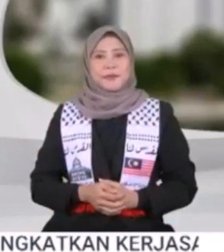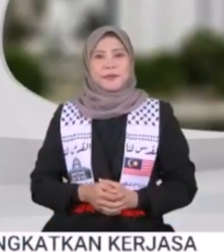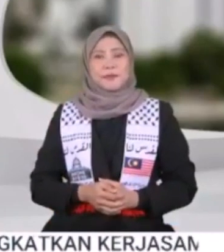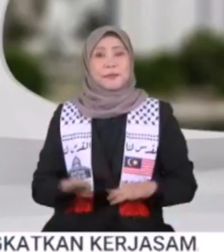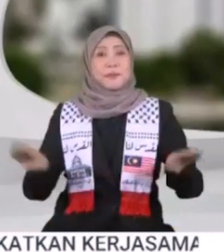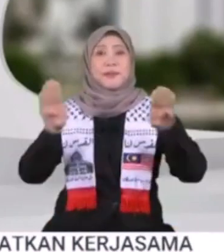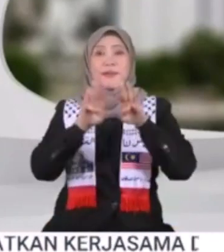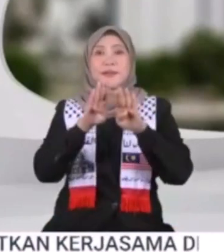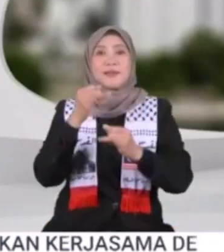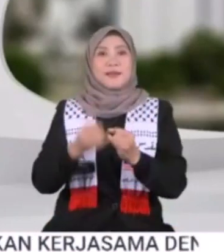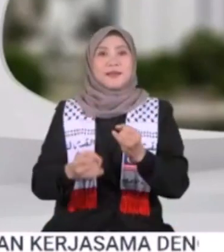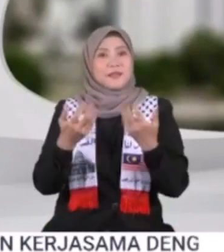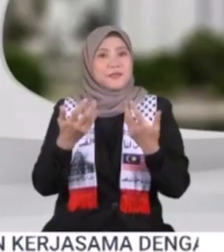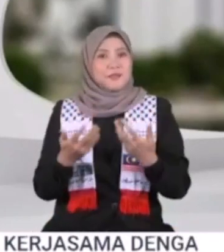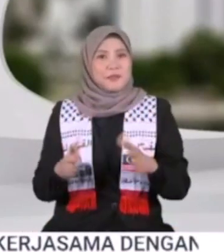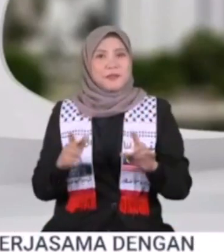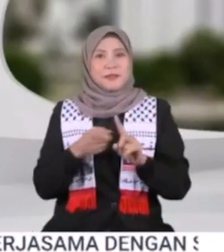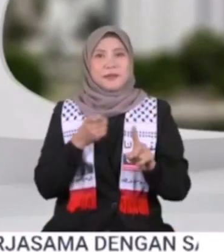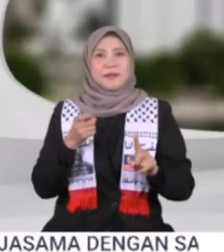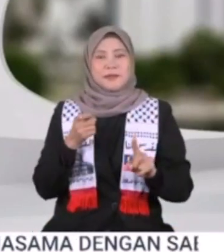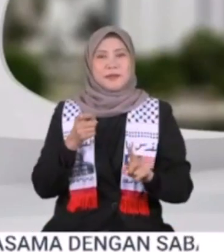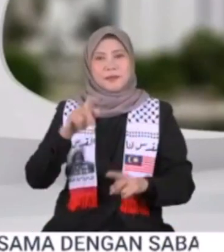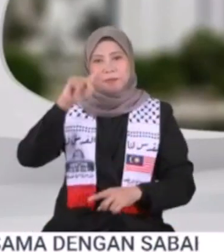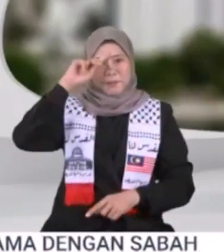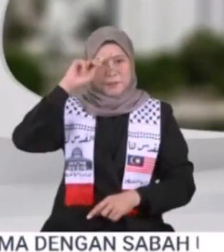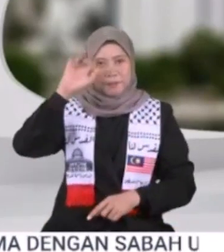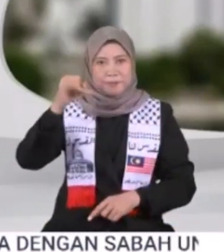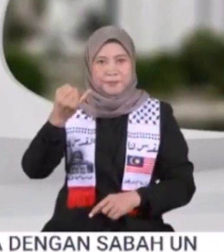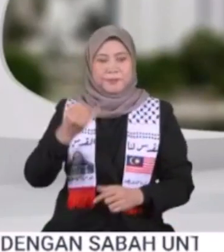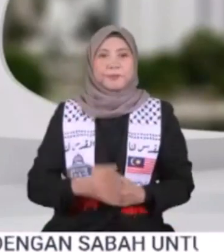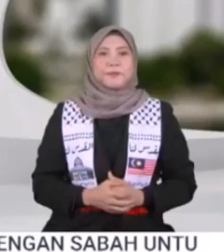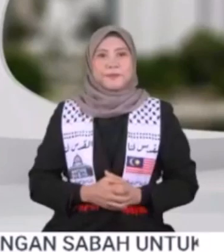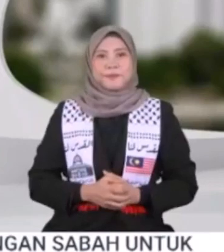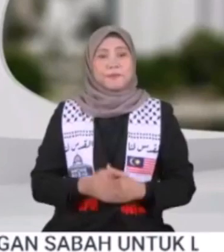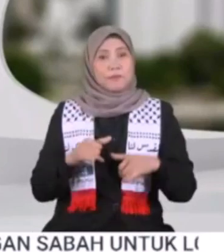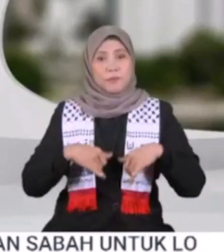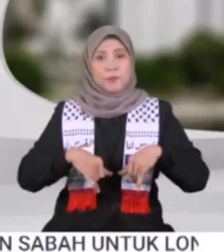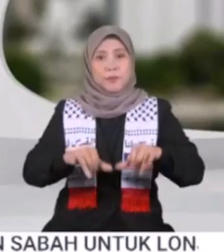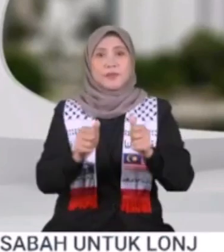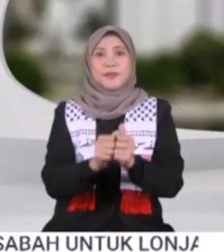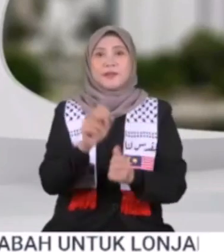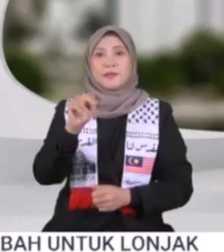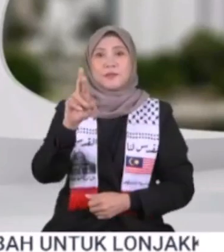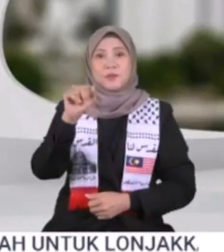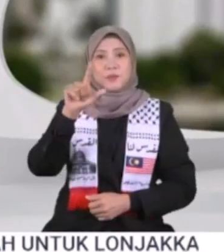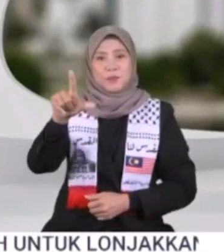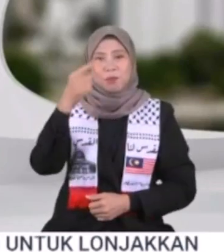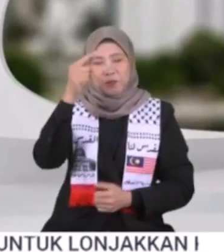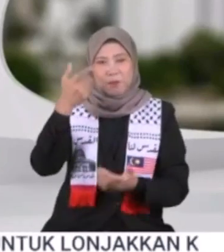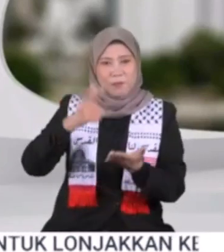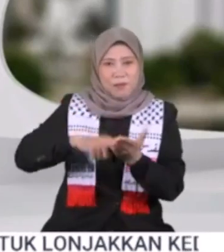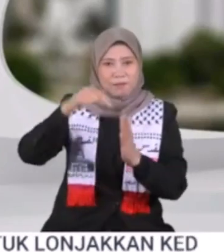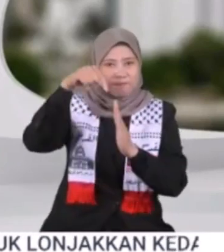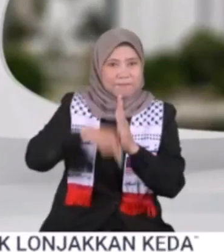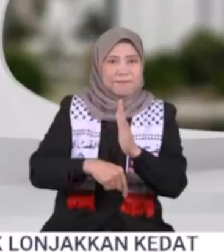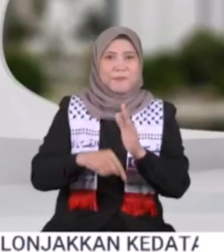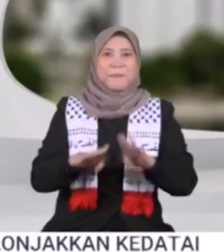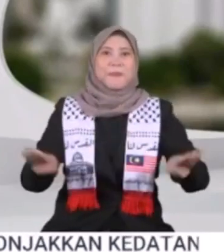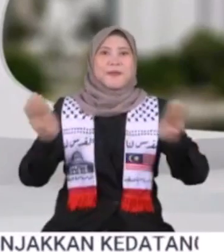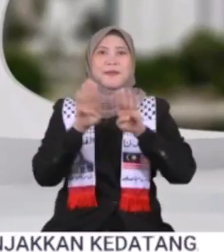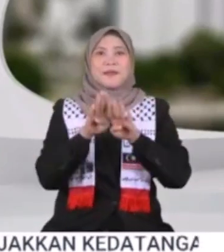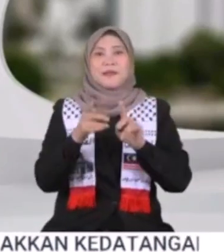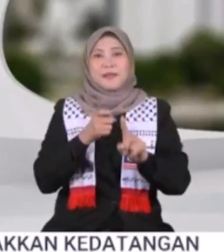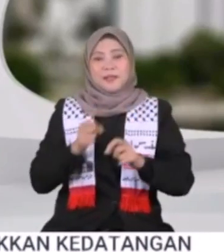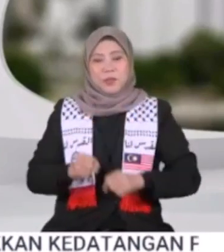Berita itu mengakhiri lintas langsung dari Kompleks Islam Putrajaya. Terus bersama Nurul untuk lebih perkembangan berita wilayah.